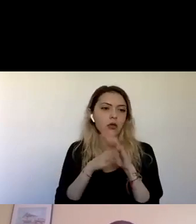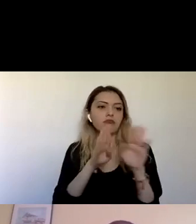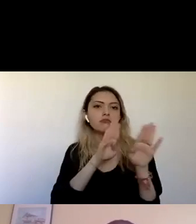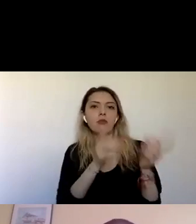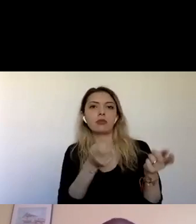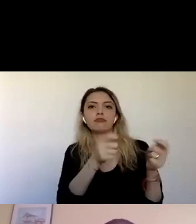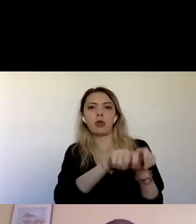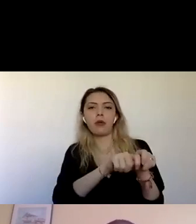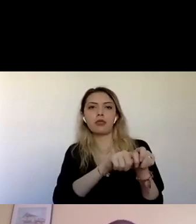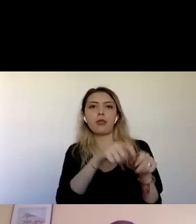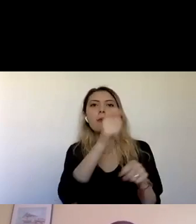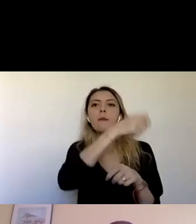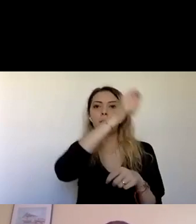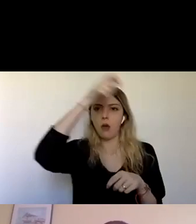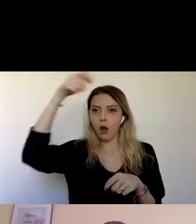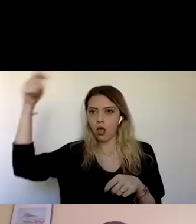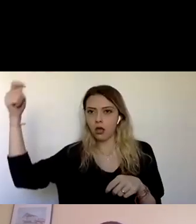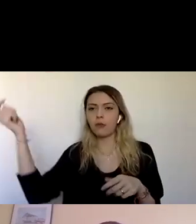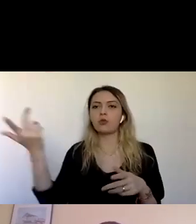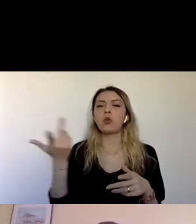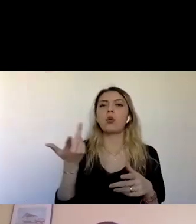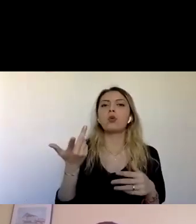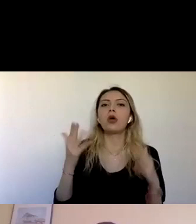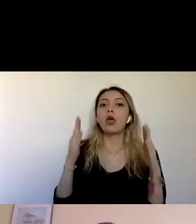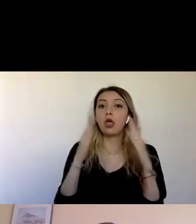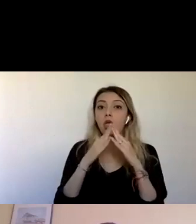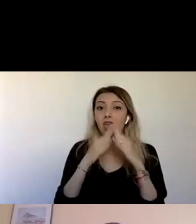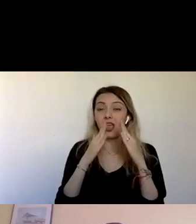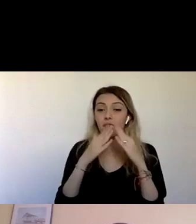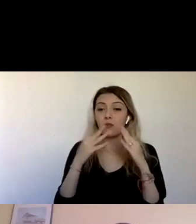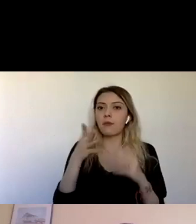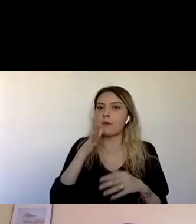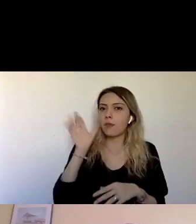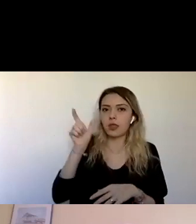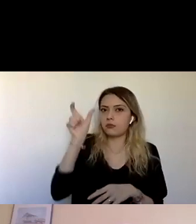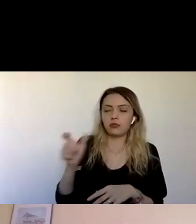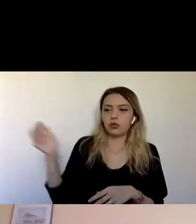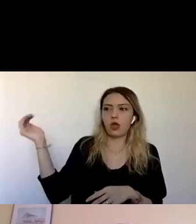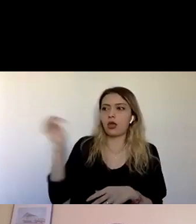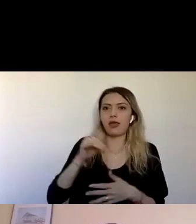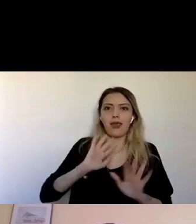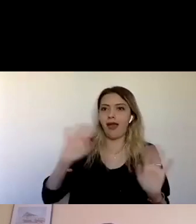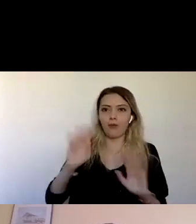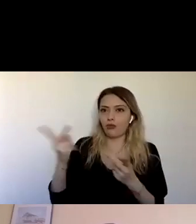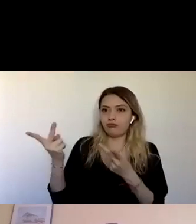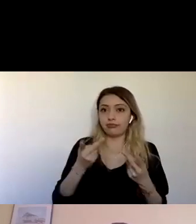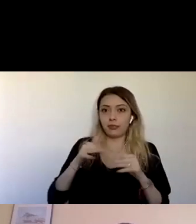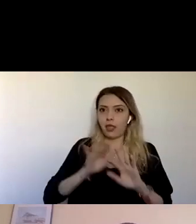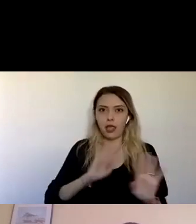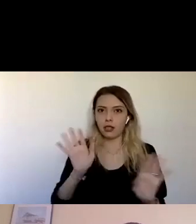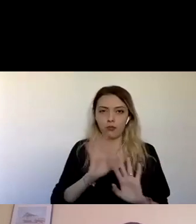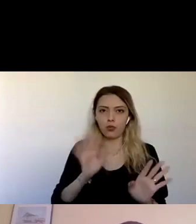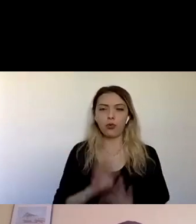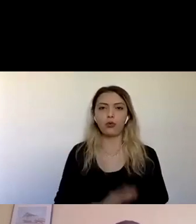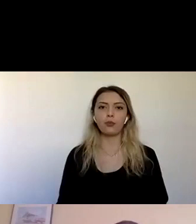kapatmadan doyunmuyoruz. Evimize bilmediğimiz, tanımadığımız insanları kendi çıkarları için